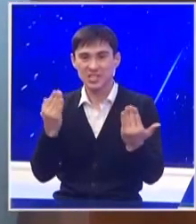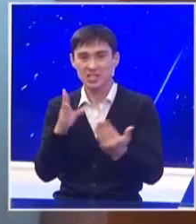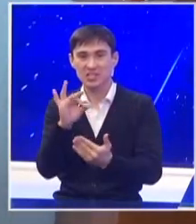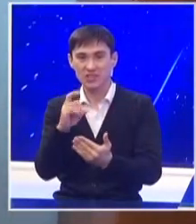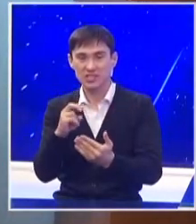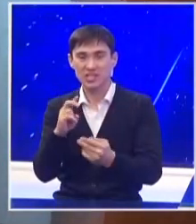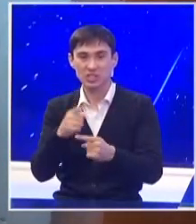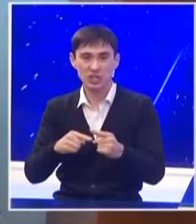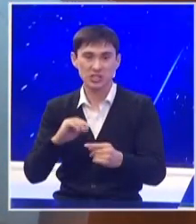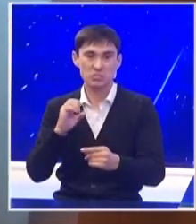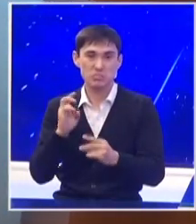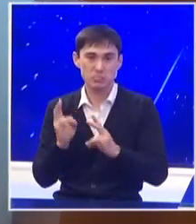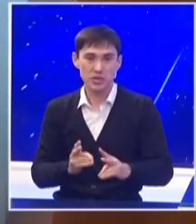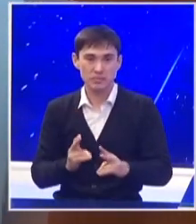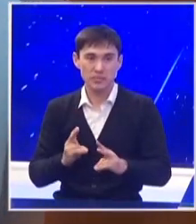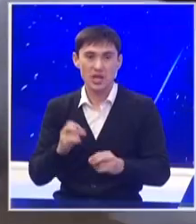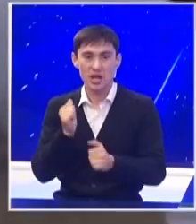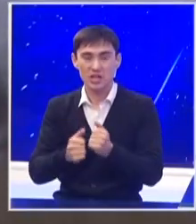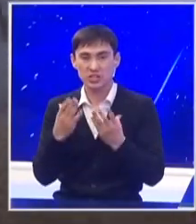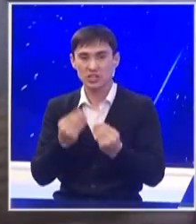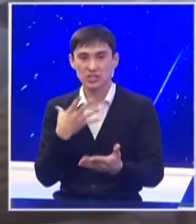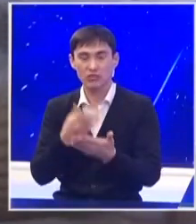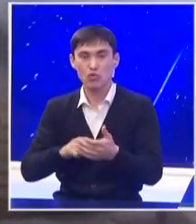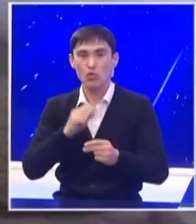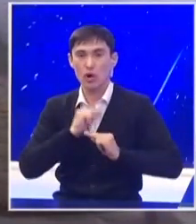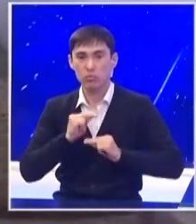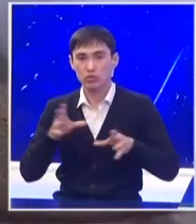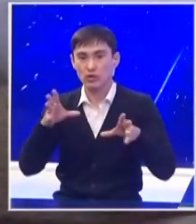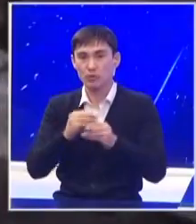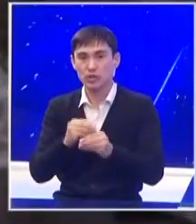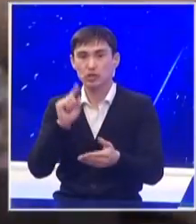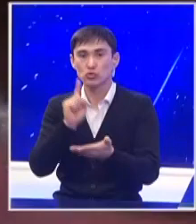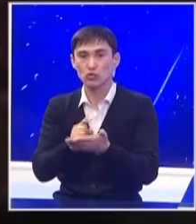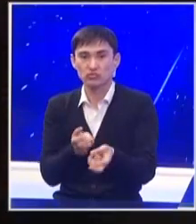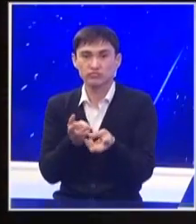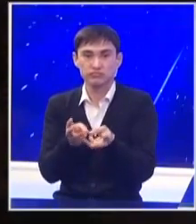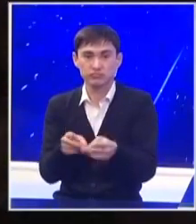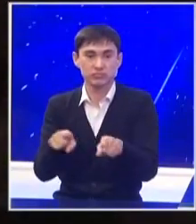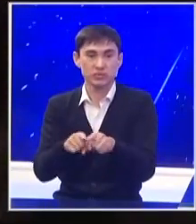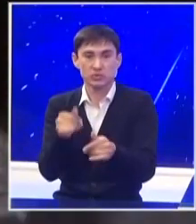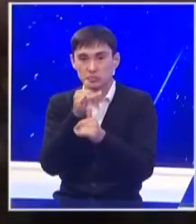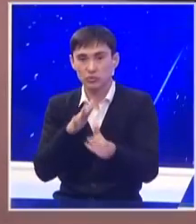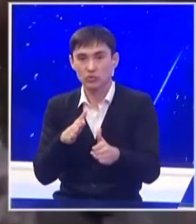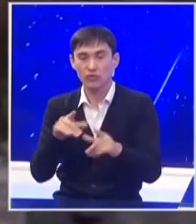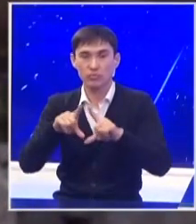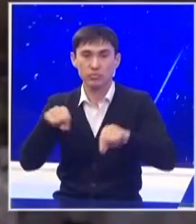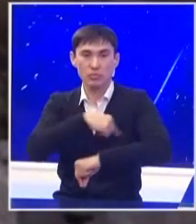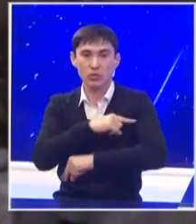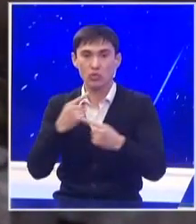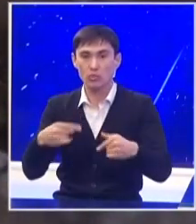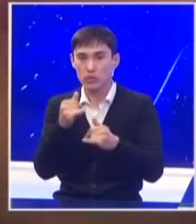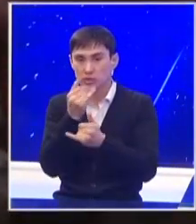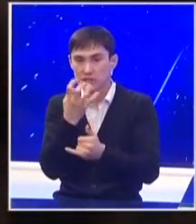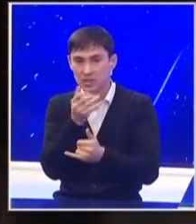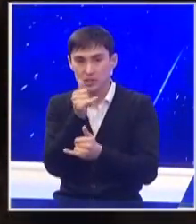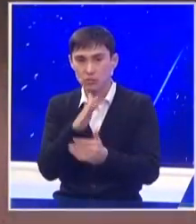бед. Каждую смену фельдшер вынуждена совмещать свою основную работу с должностью истопника, а иначе нельзя, в амбулатории по-другому никак не